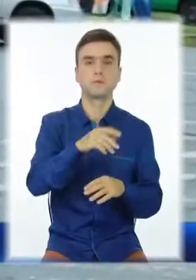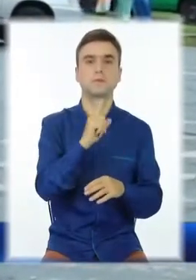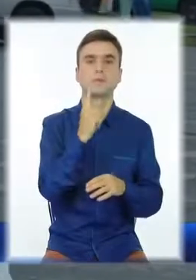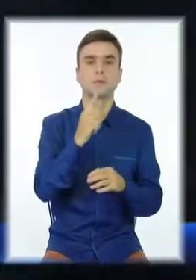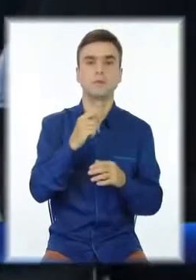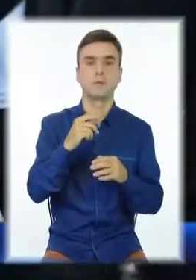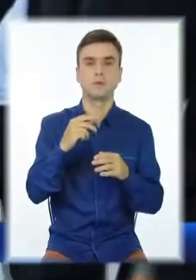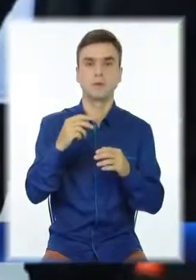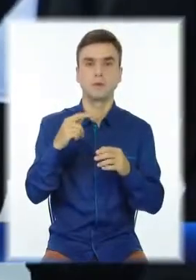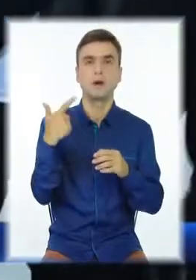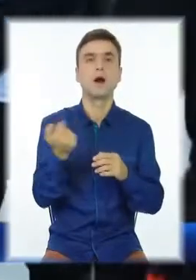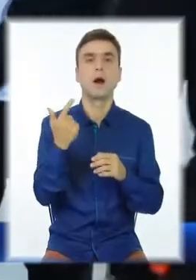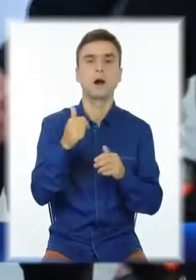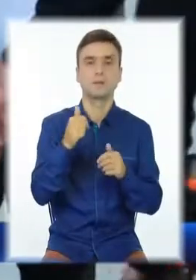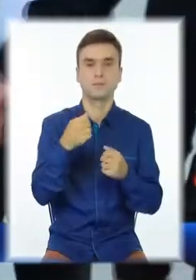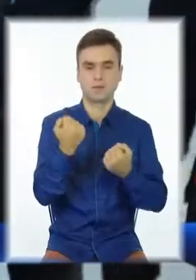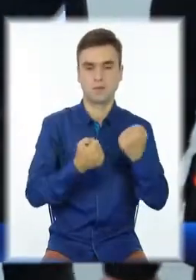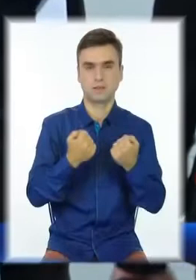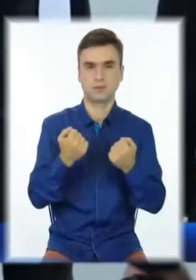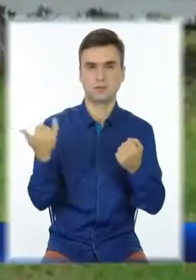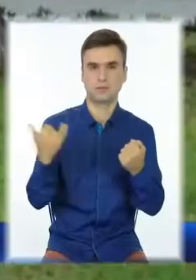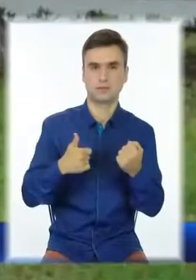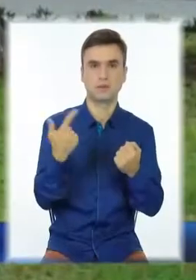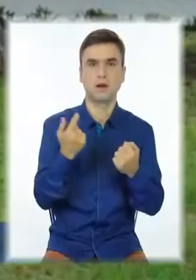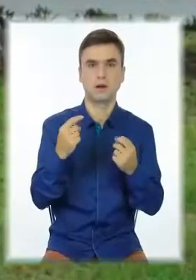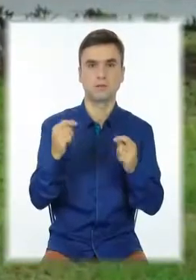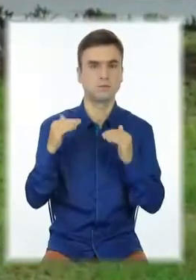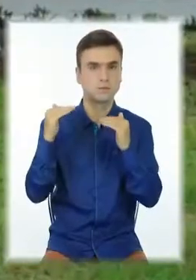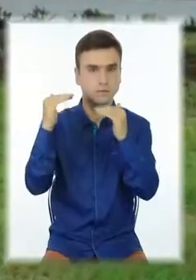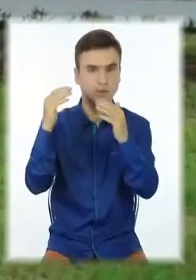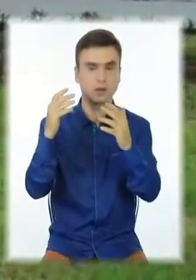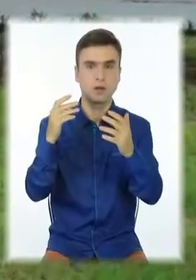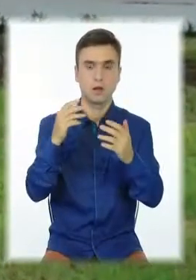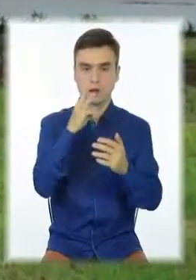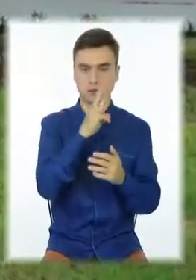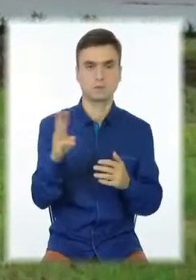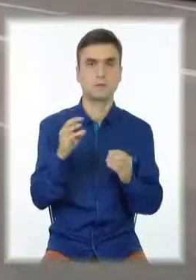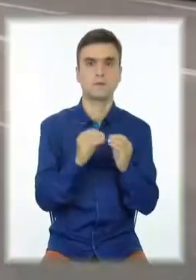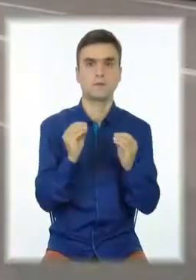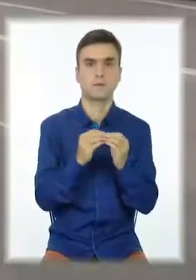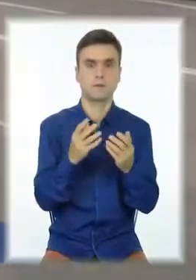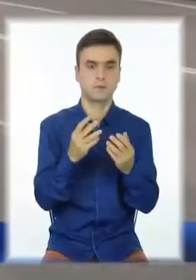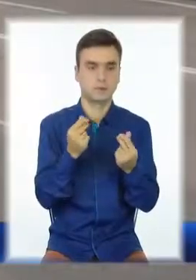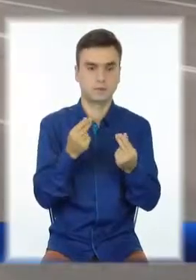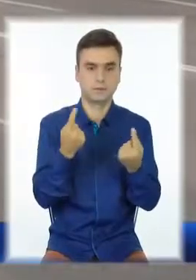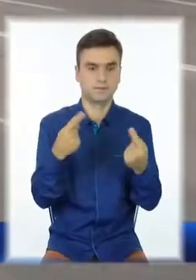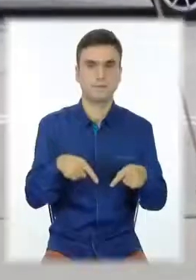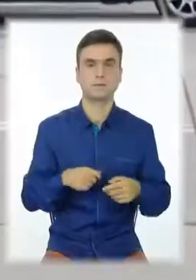змінюються. Керівництво на конфлікт жодним чином не реагує, тільки годує обіцянками, кажуть автомобілісти.